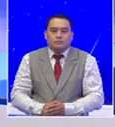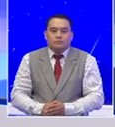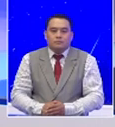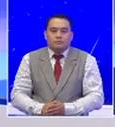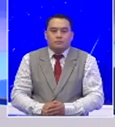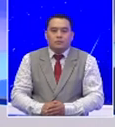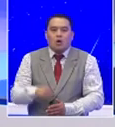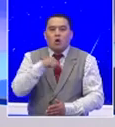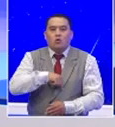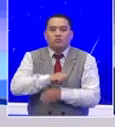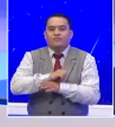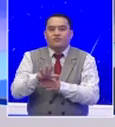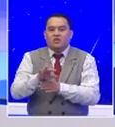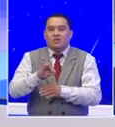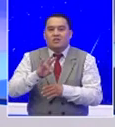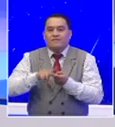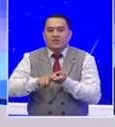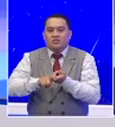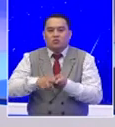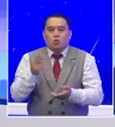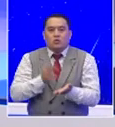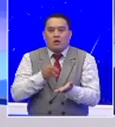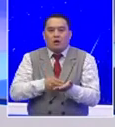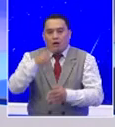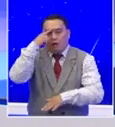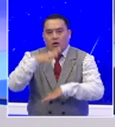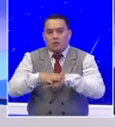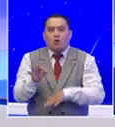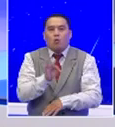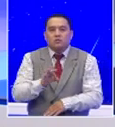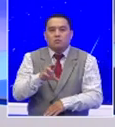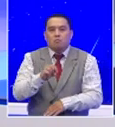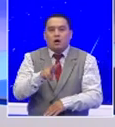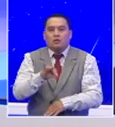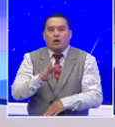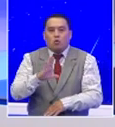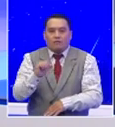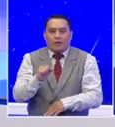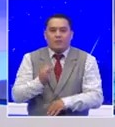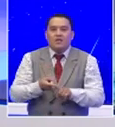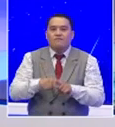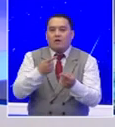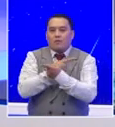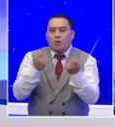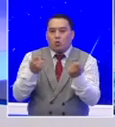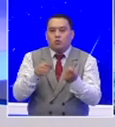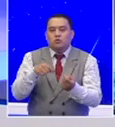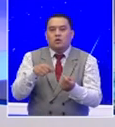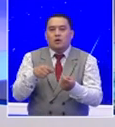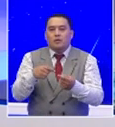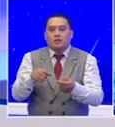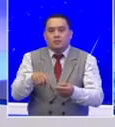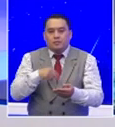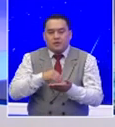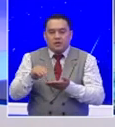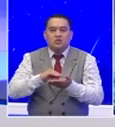Наличие в организме коронавирусной инфекции подтвердилось у акима Алматинской области Аманды Кабаталова. Информацию уточнил